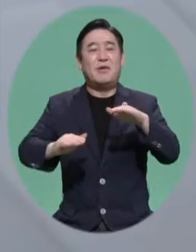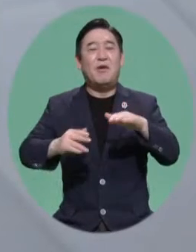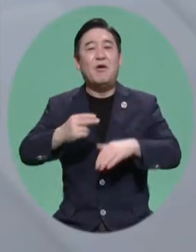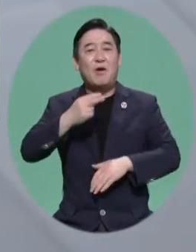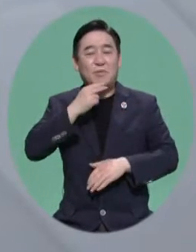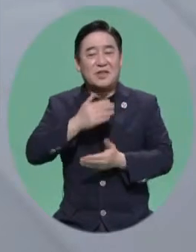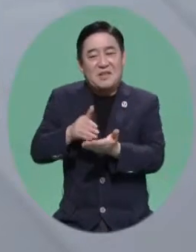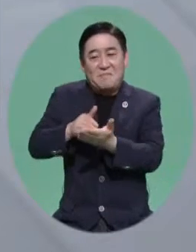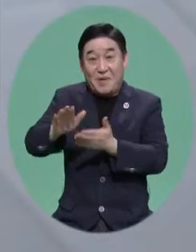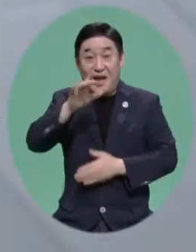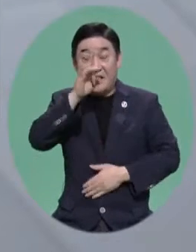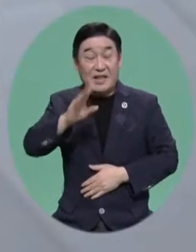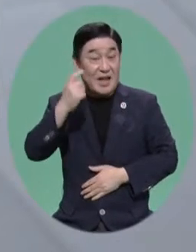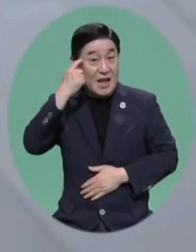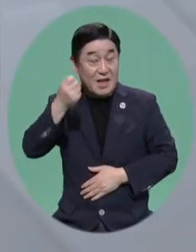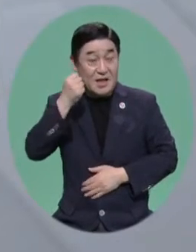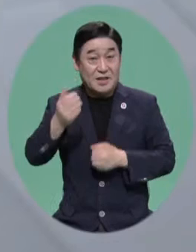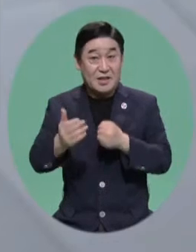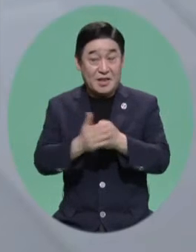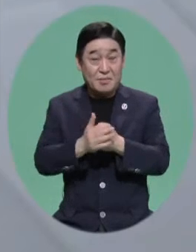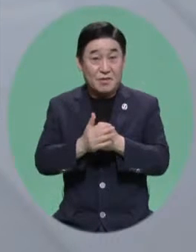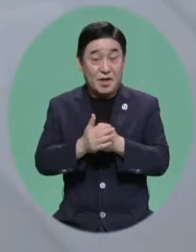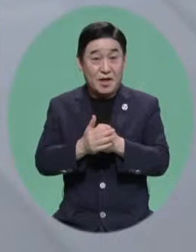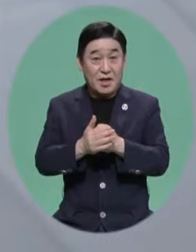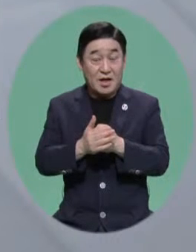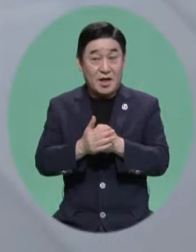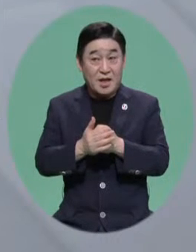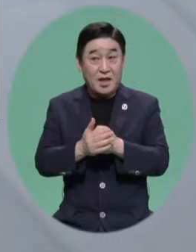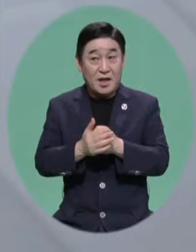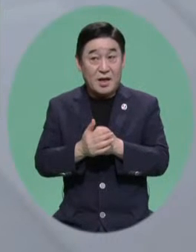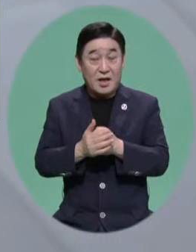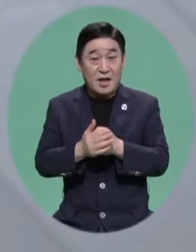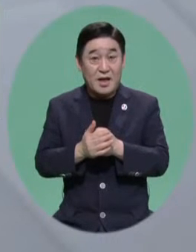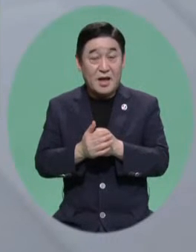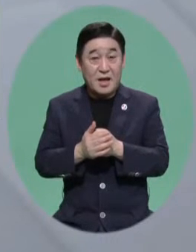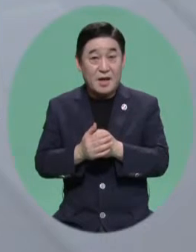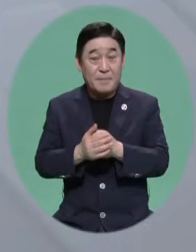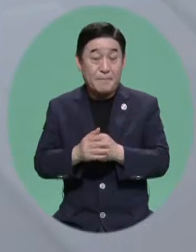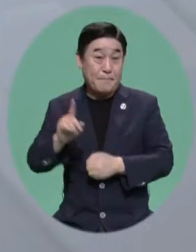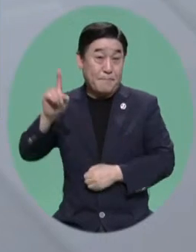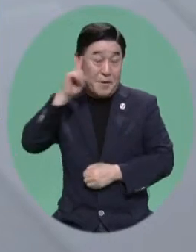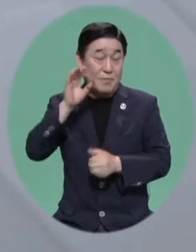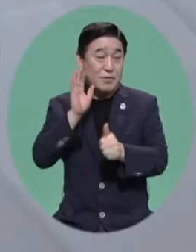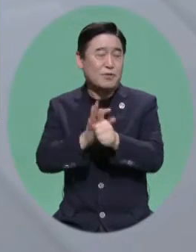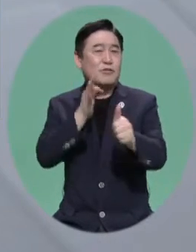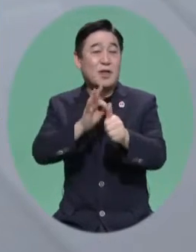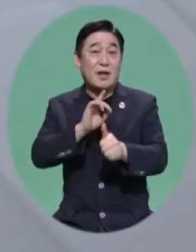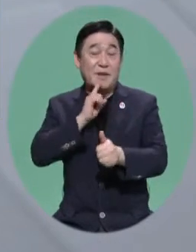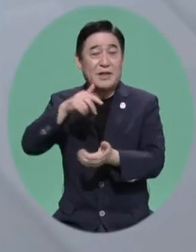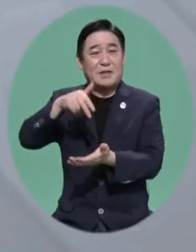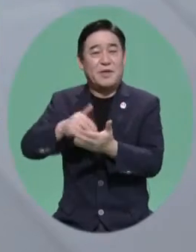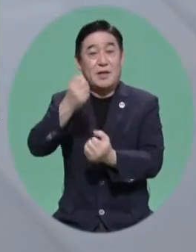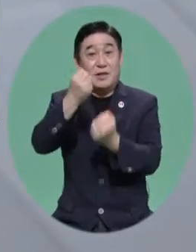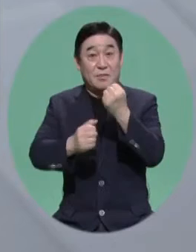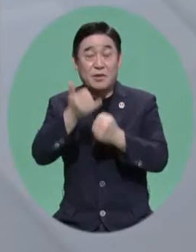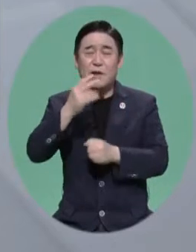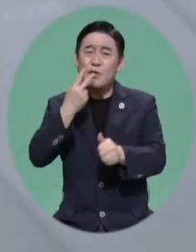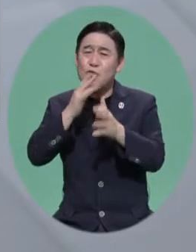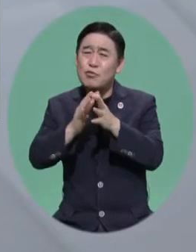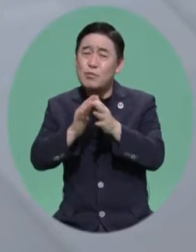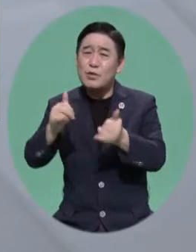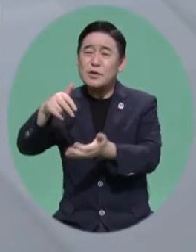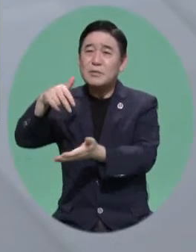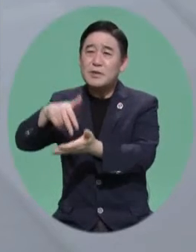배제 되어서는 안 된다는 생각 때문에 그렇게 했다 이렇게 입장을 표명 하셨는데요 혹시 후 분께서